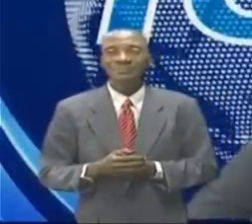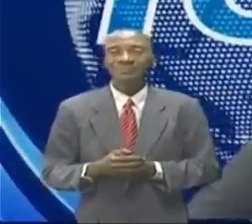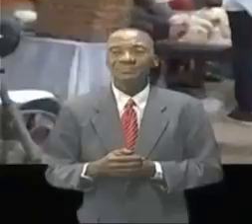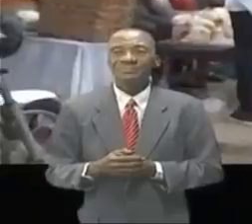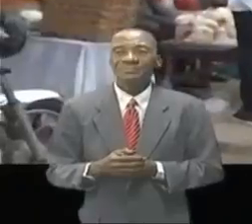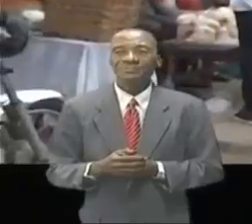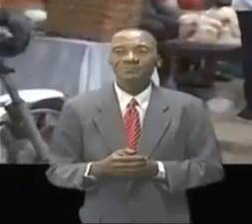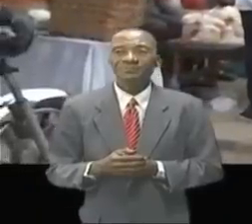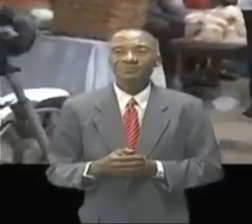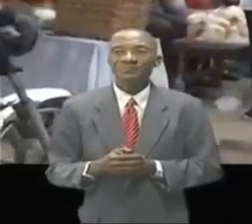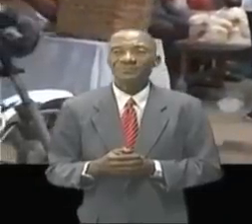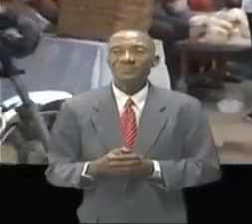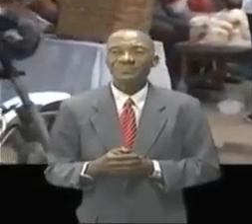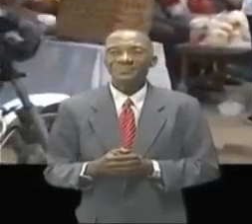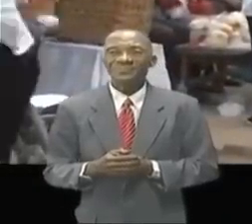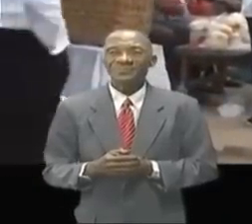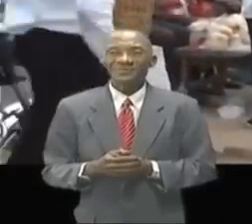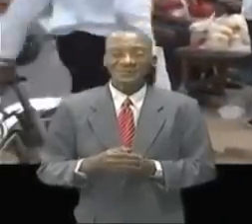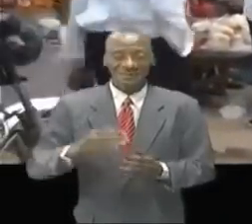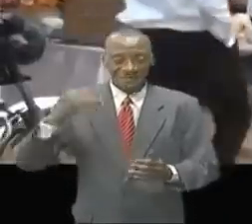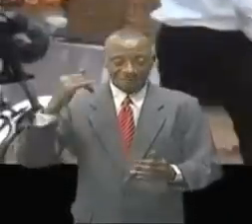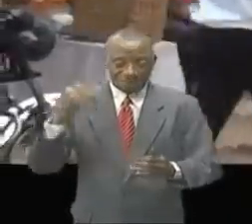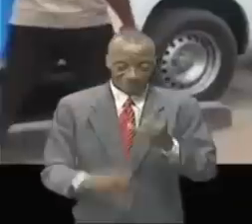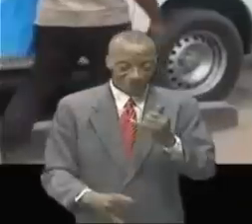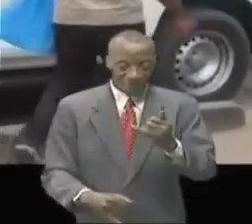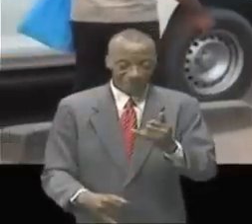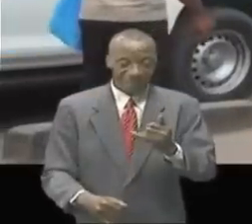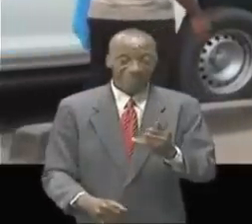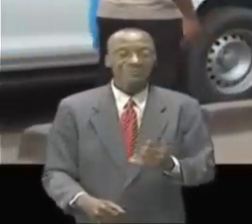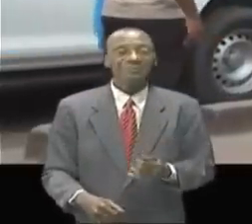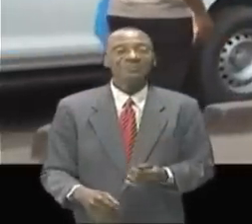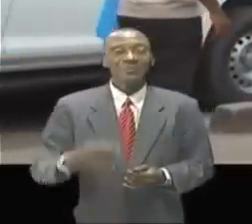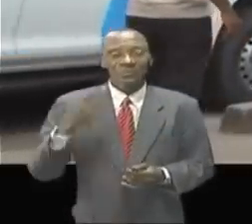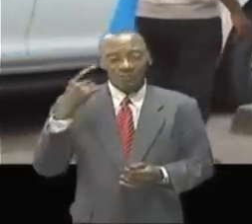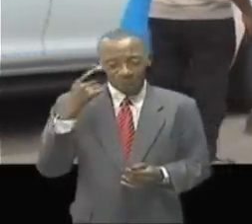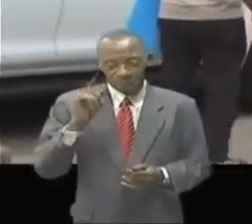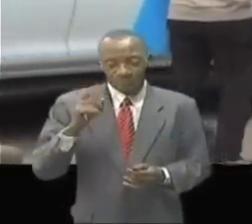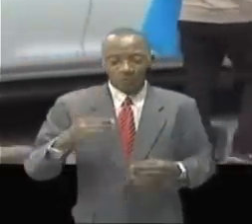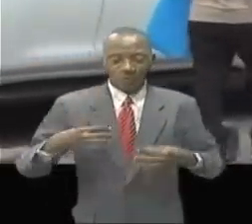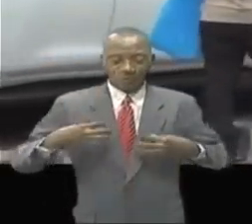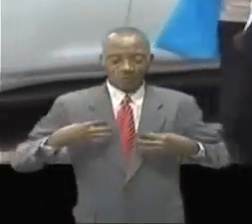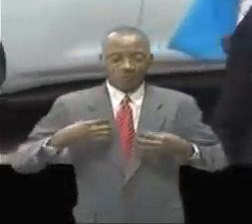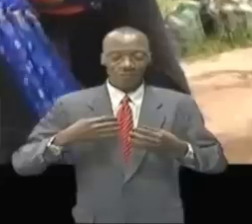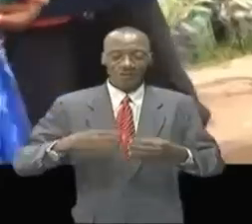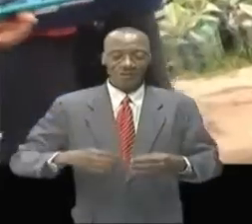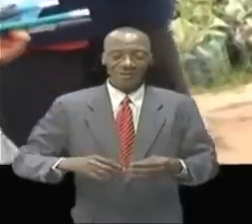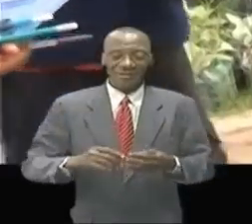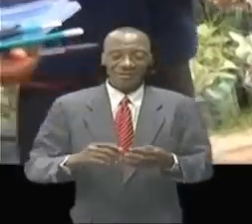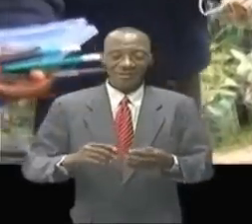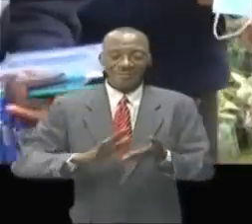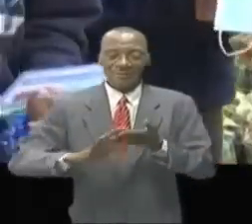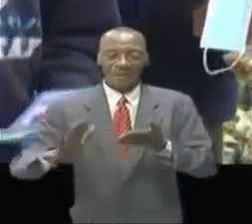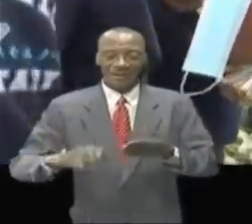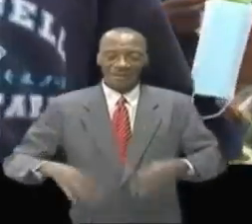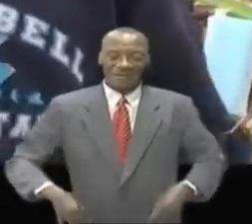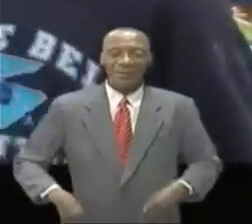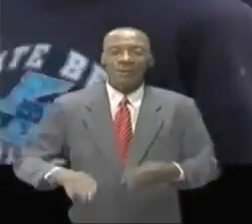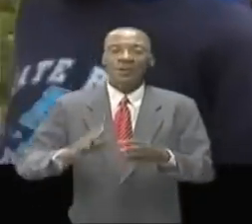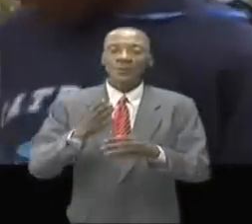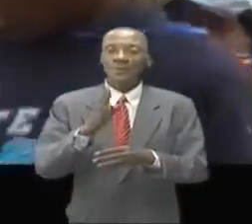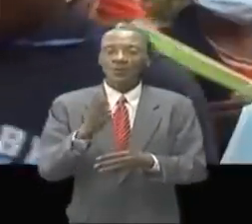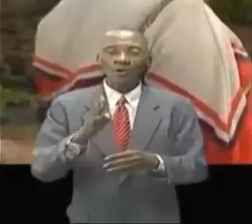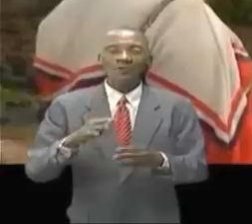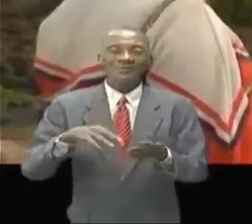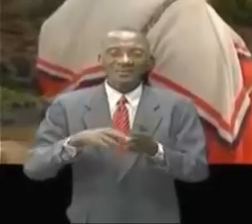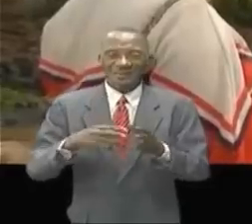reportage. C'est la dernière étape pour se séparer des bleus et blancs, le grand jour pour ces finalistes des humanités. Certains se dirigent vers